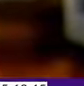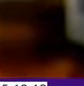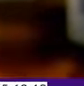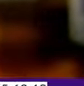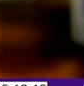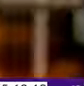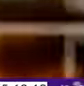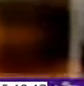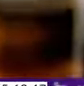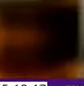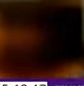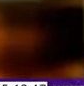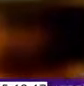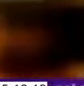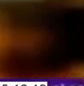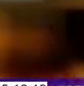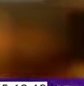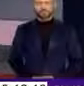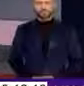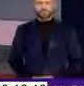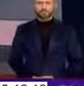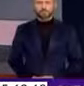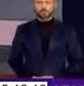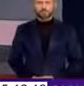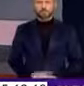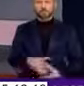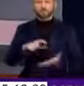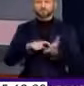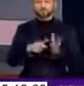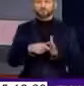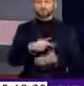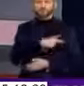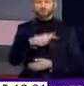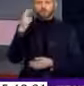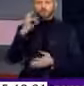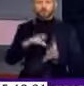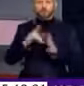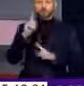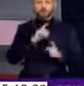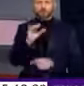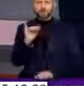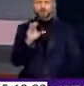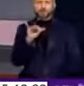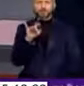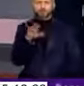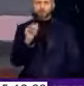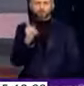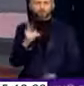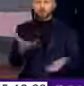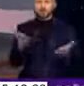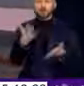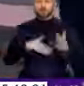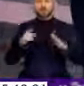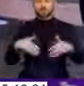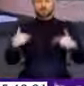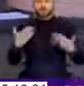у депутатській приймальні в студії депутат Київської міської ради Юрій Сиротюк. Пане Юрію, рада вас вітати. Давайте